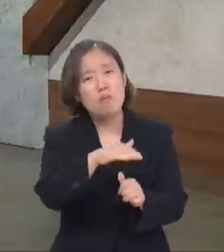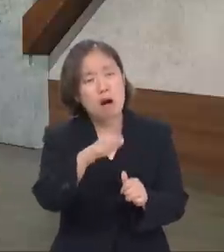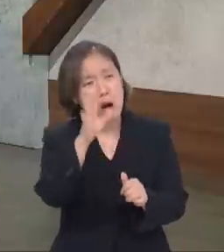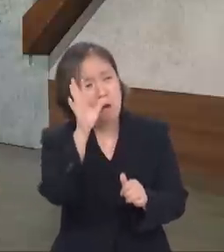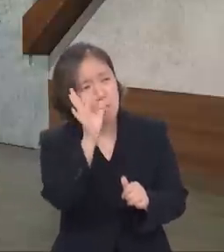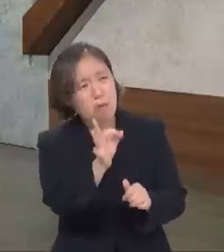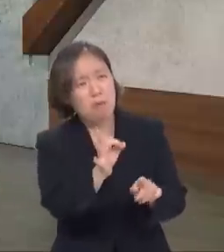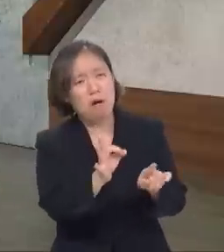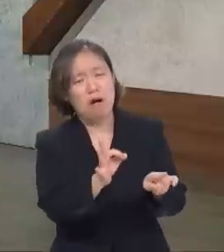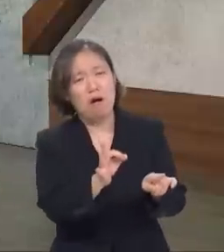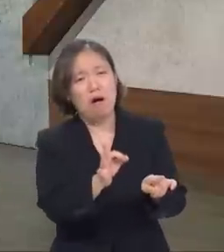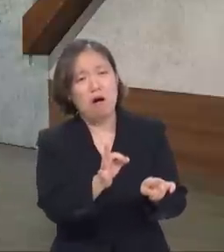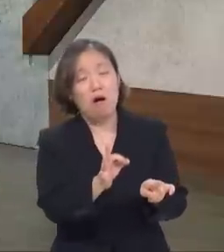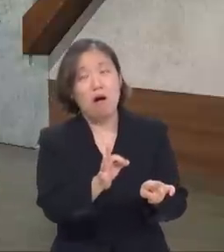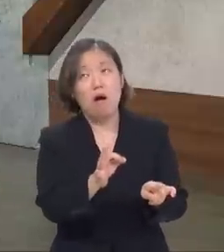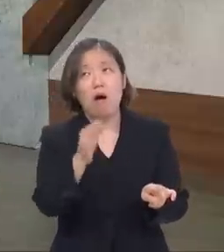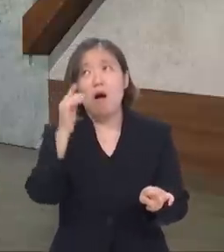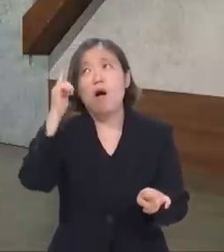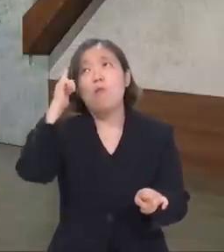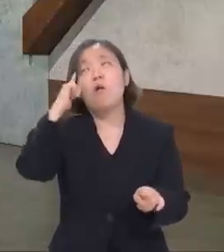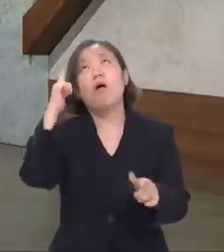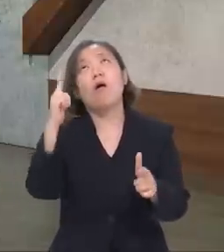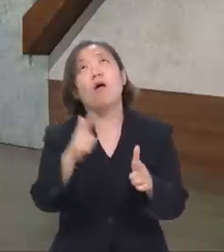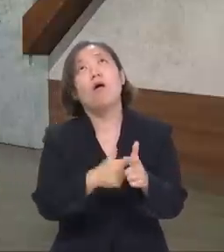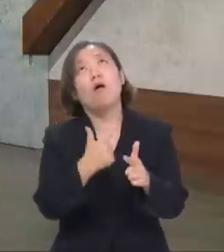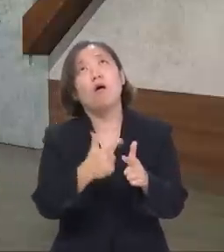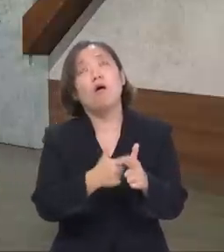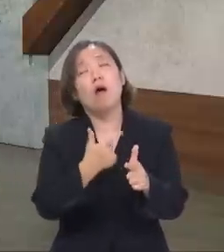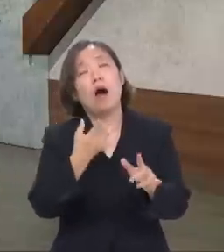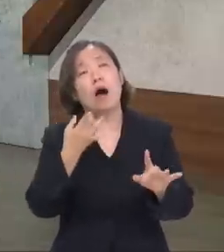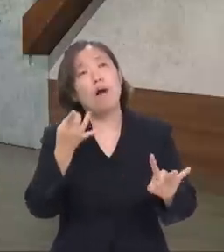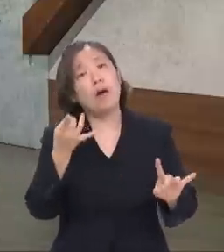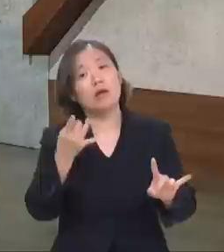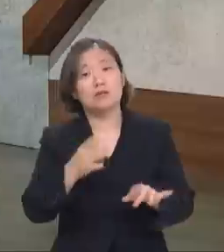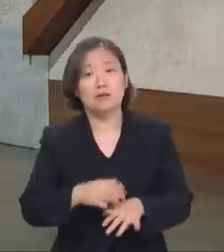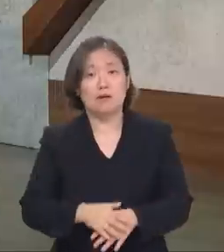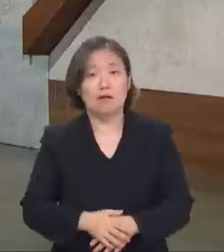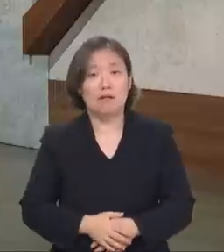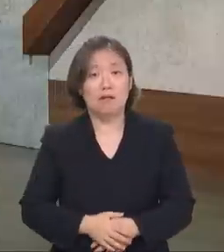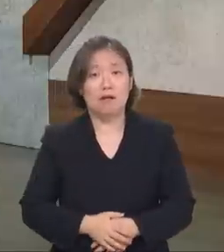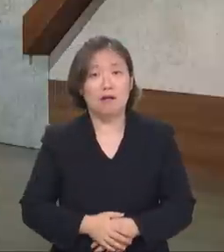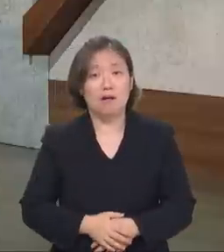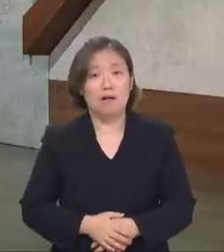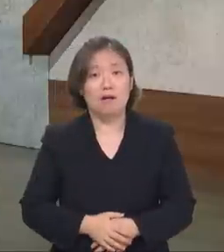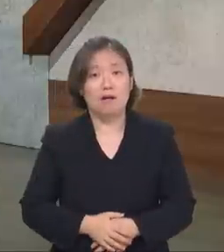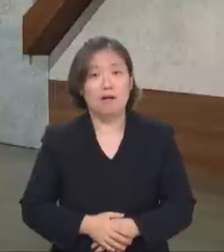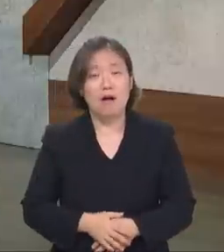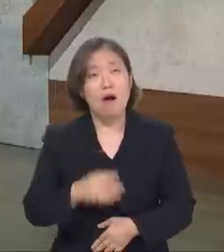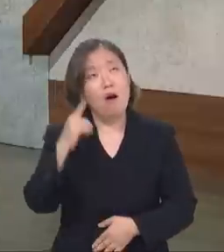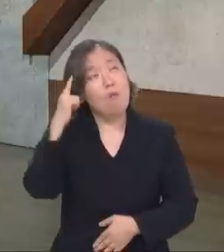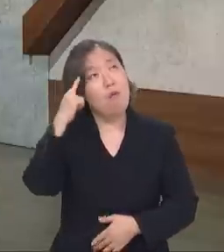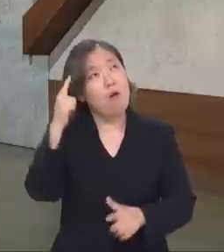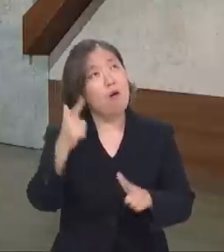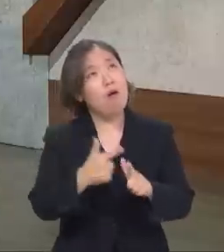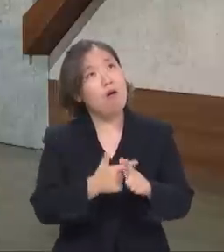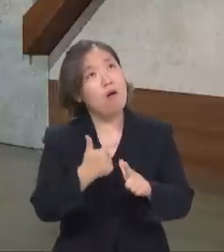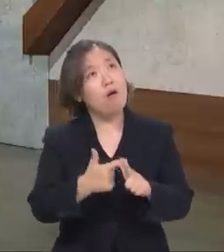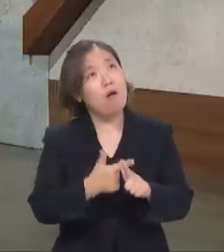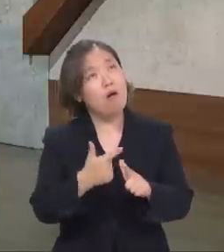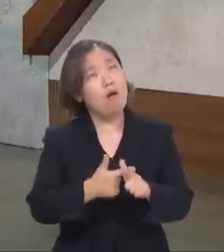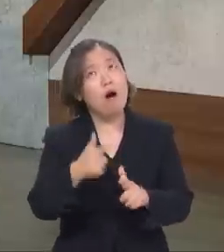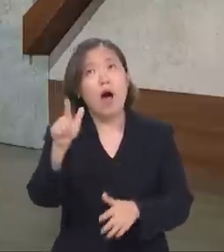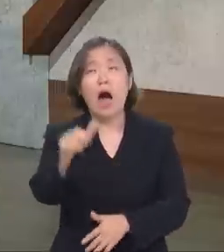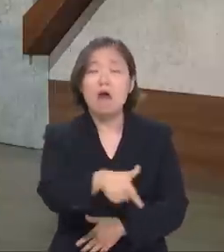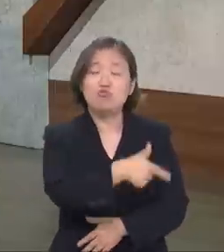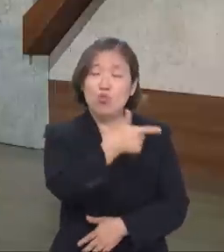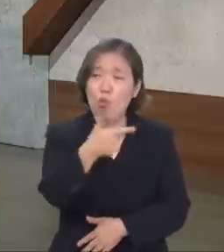사람처럼 그냥 멍하니 멍 때린다 그러죠 정신 나간 사람처럼 멍하니 하루 종일